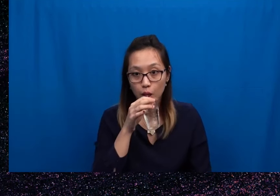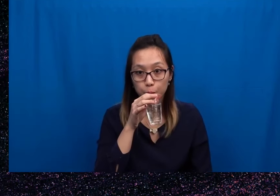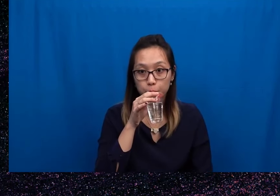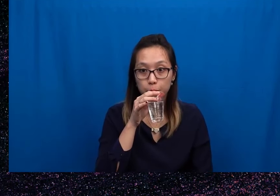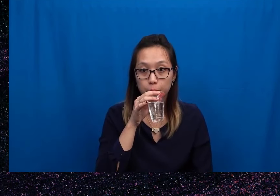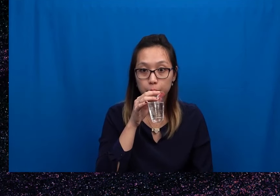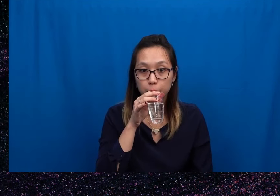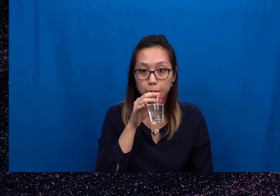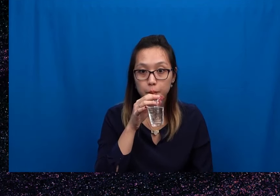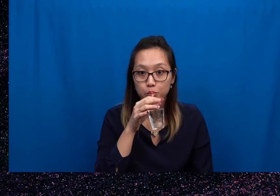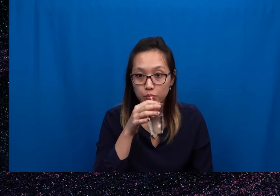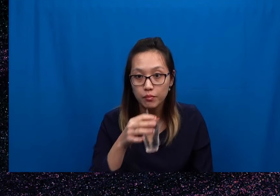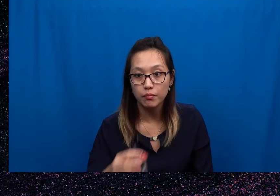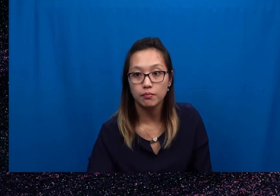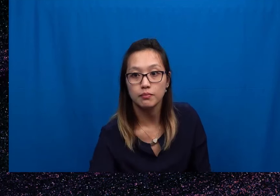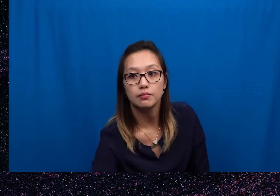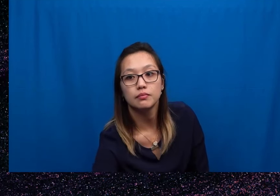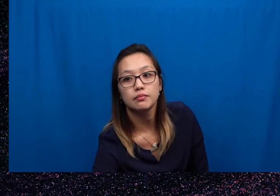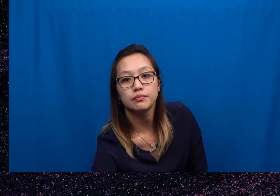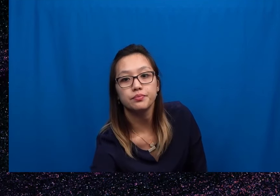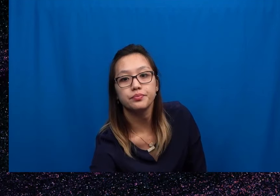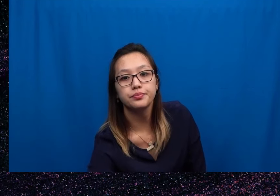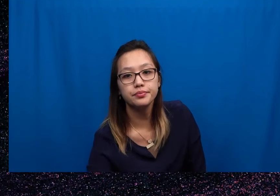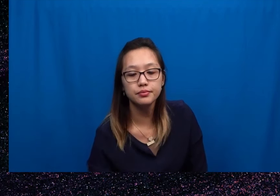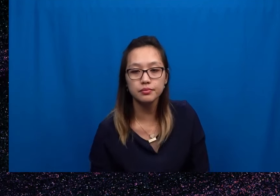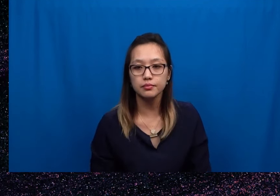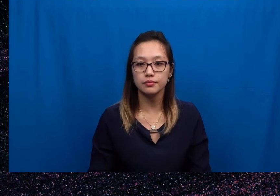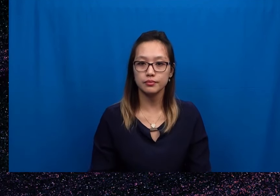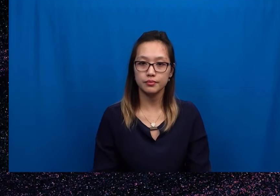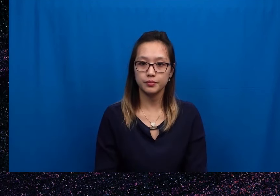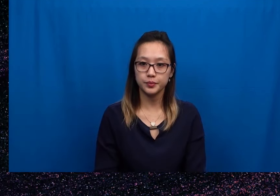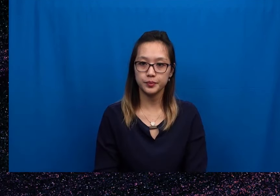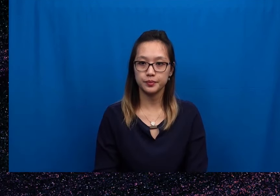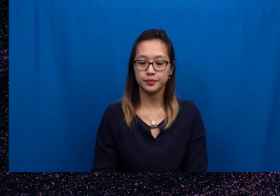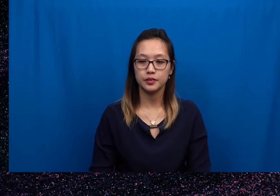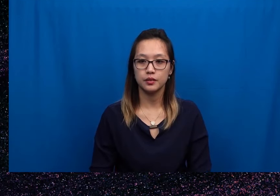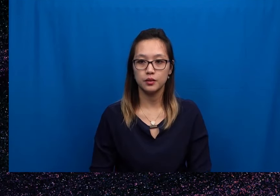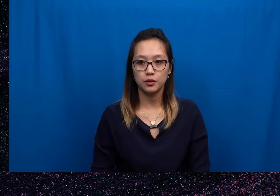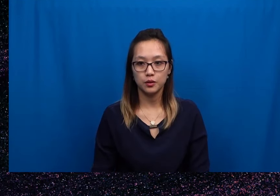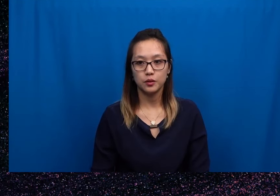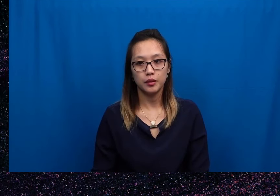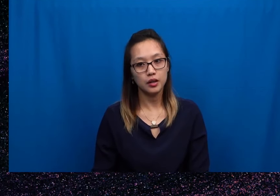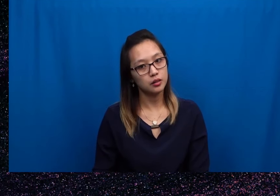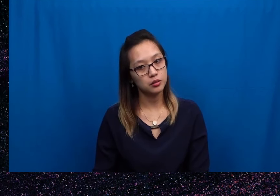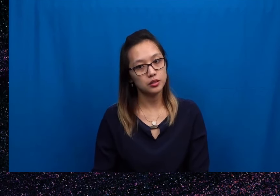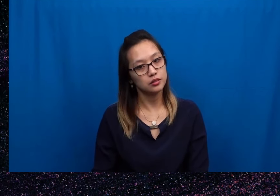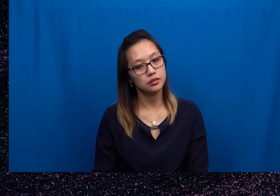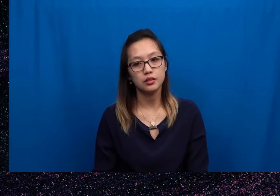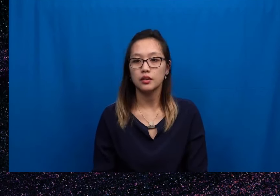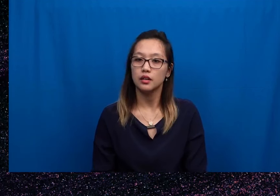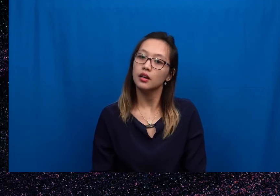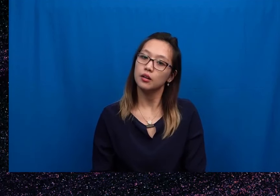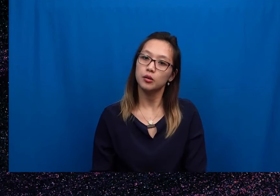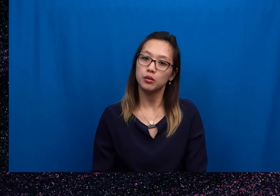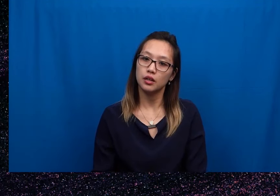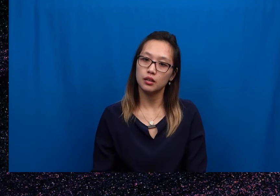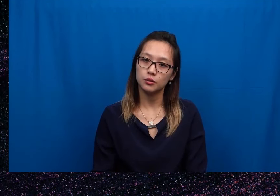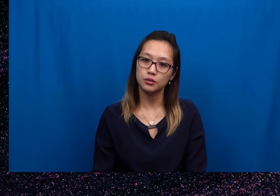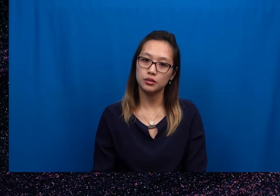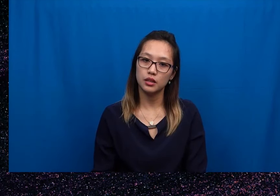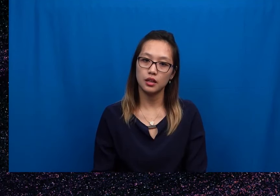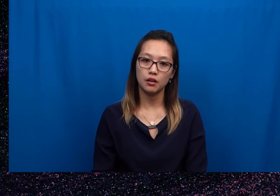di dalam anggota-anggota tubuhku, aku melihat hukum lain yang berjuang melawan hukum akal budiku dan